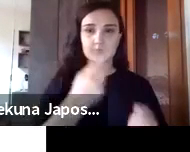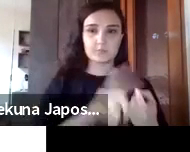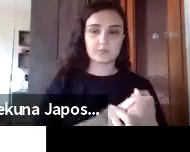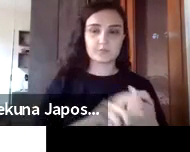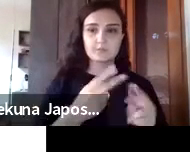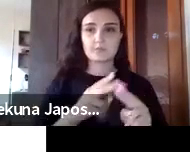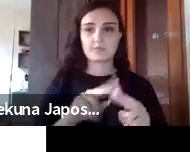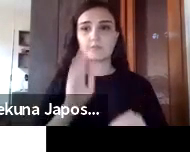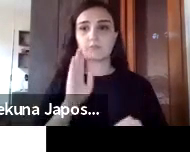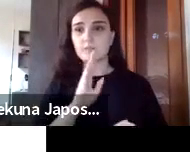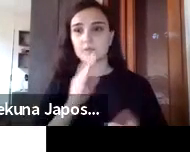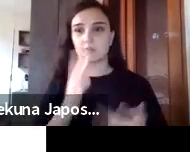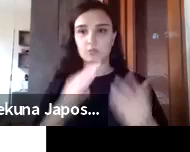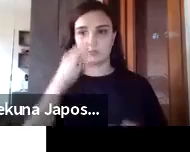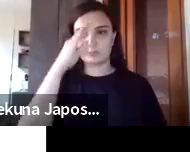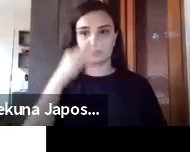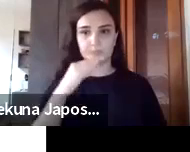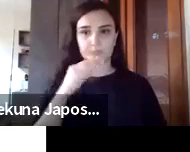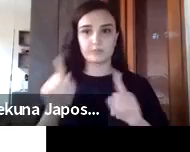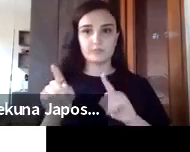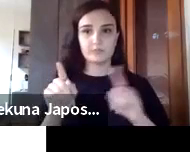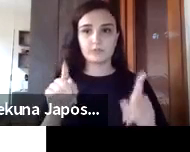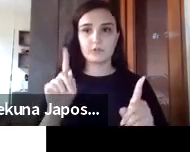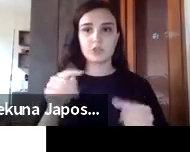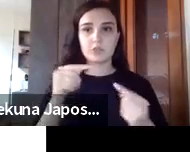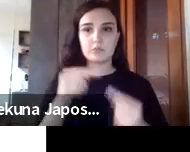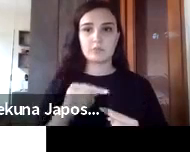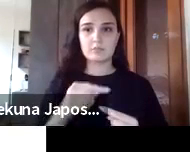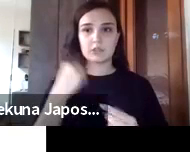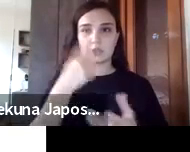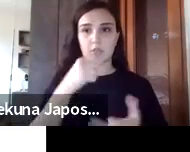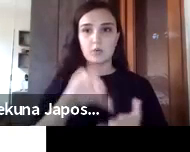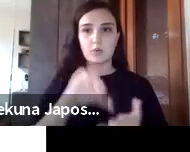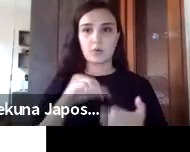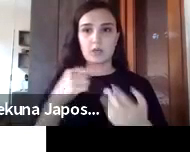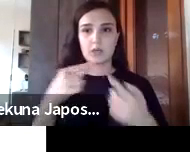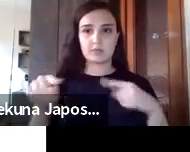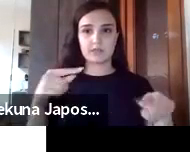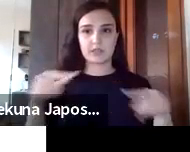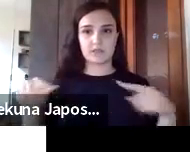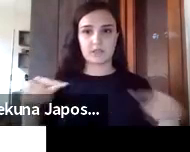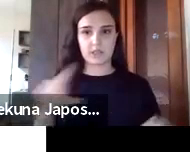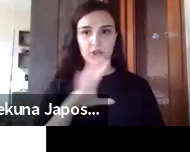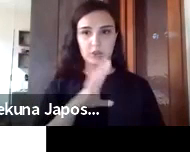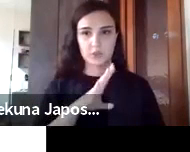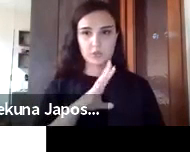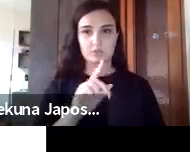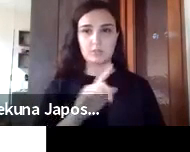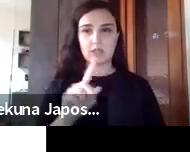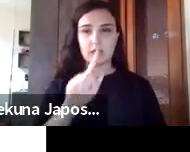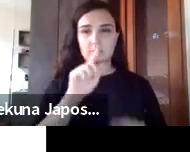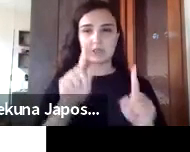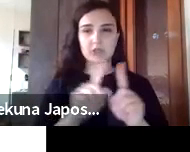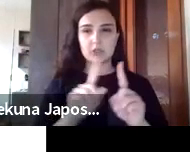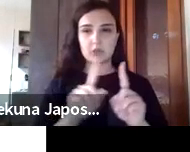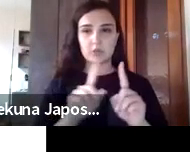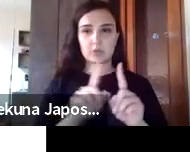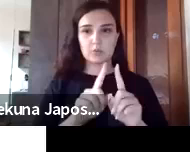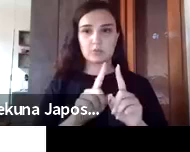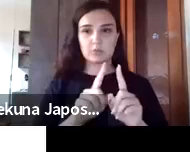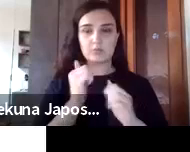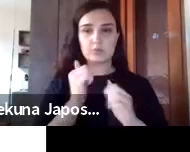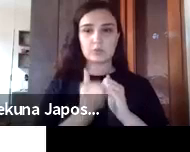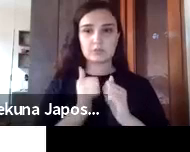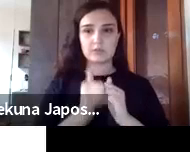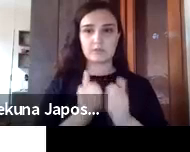მამა. შესაბამისად, შეიძლება როლები სხვადასხვაგვარად იყოს გადანაწილებული, მაგრამ თითქოს